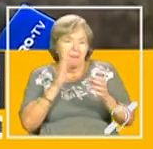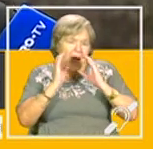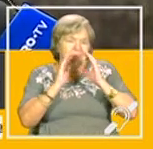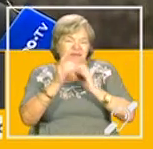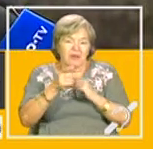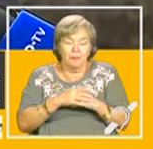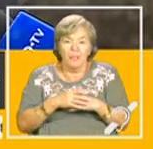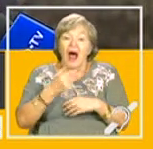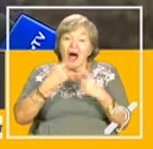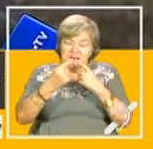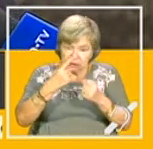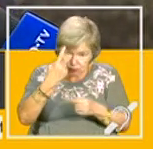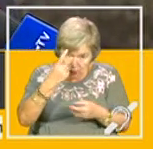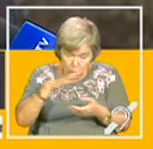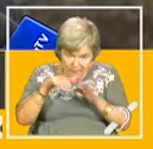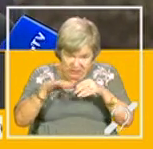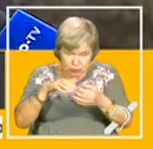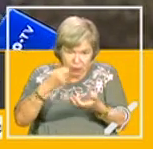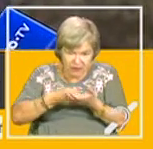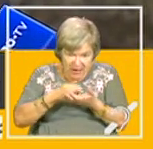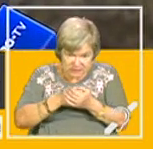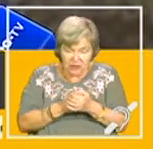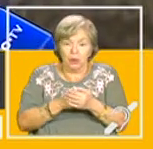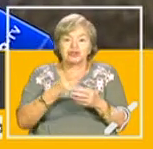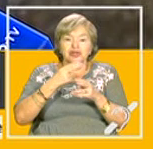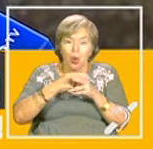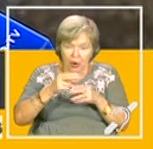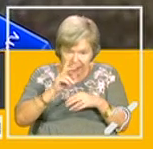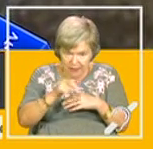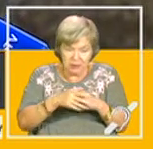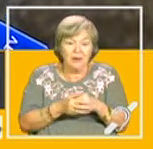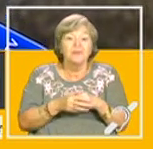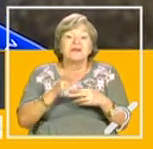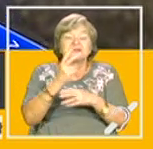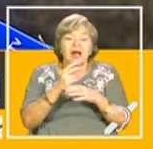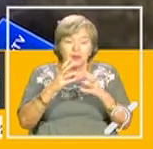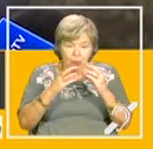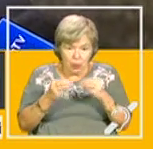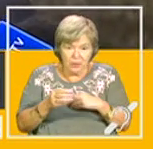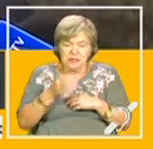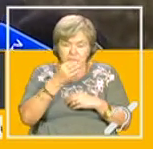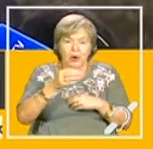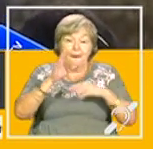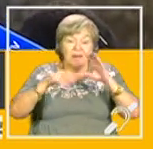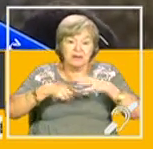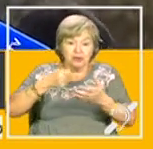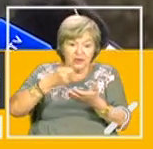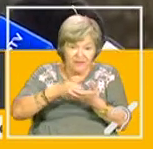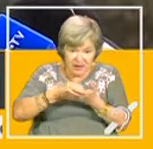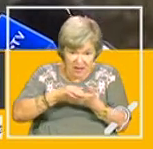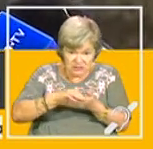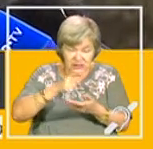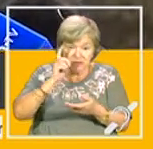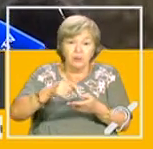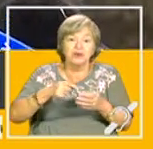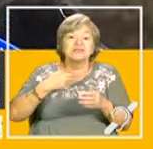Am avut o discuție cu Ministrul Finanțelor și cred că abordarea corectă din partea statului român este ca dânsul să meargă cu acest plan pe